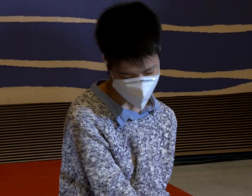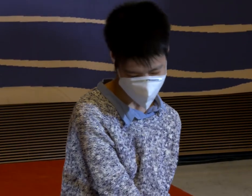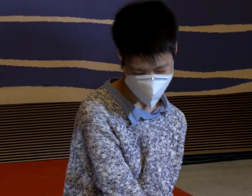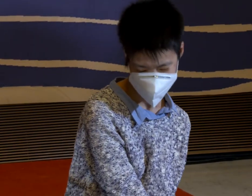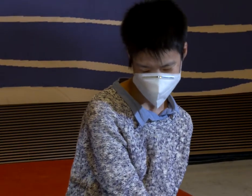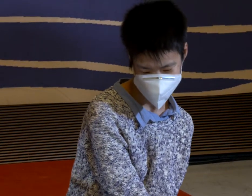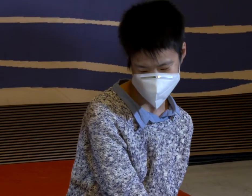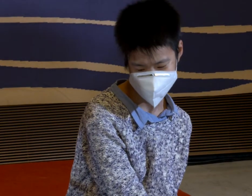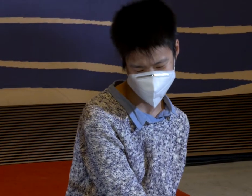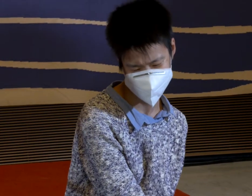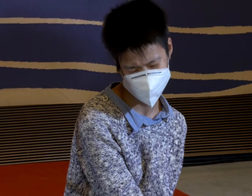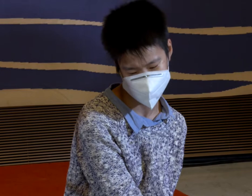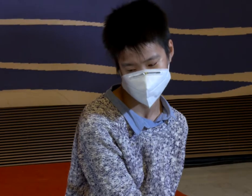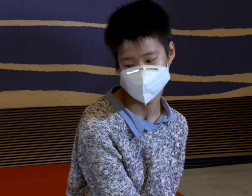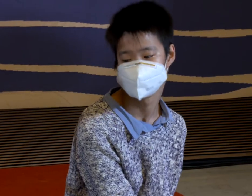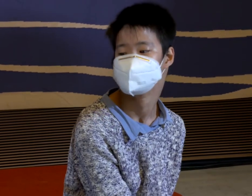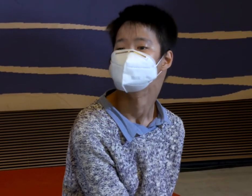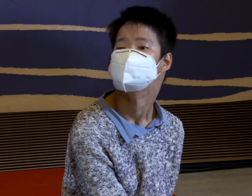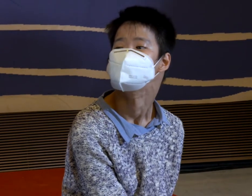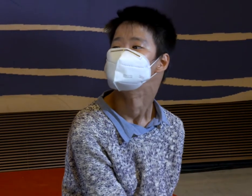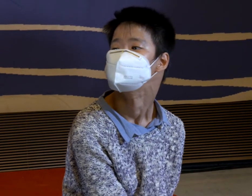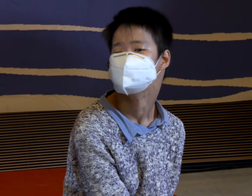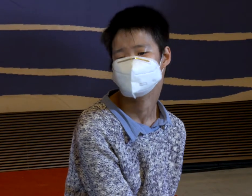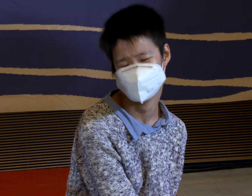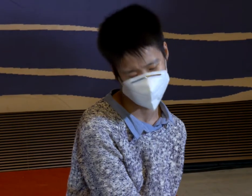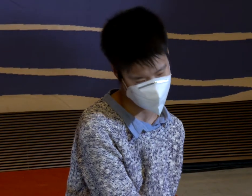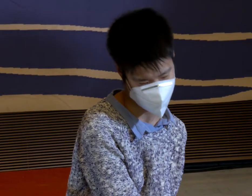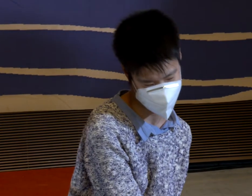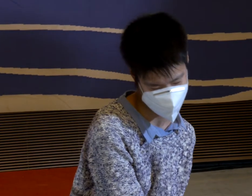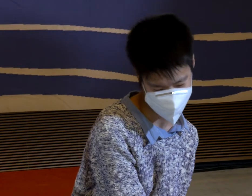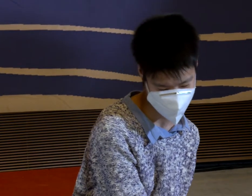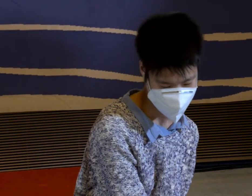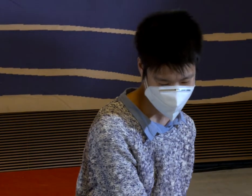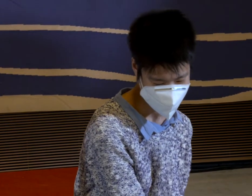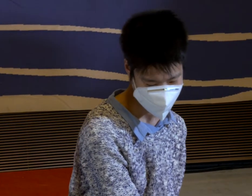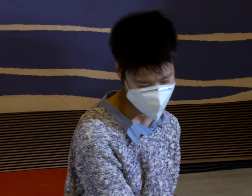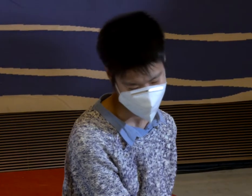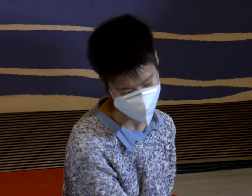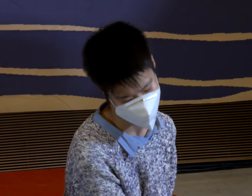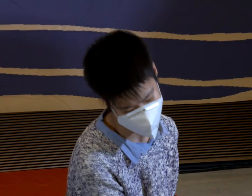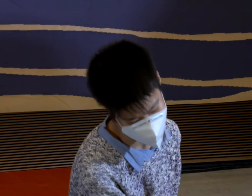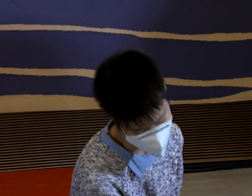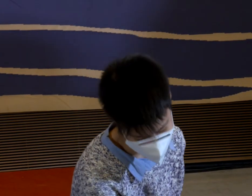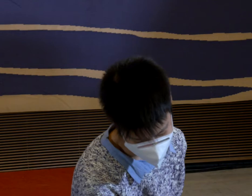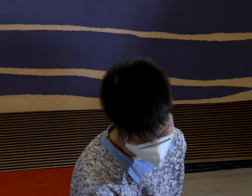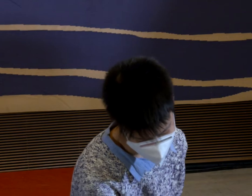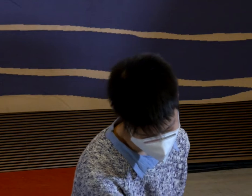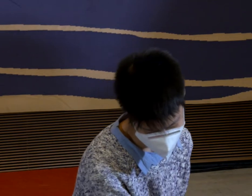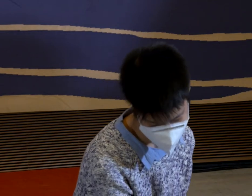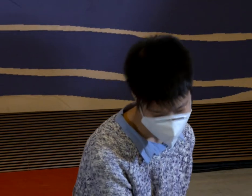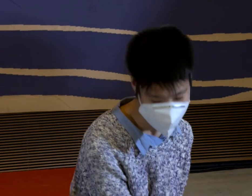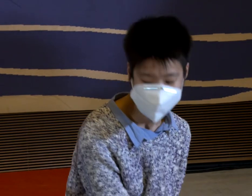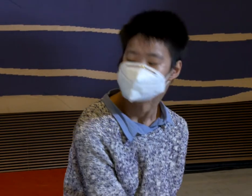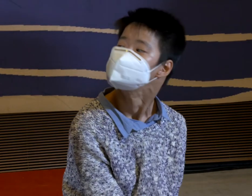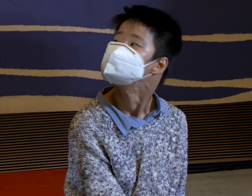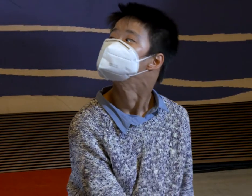pouvais habiter le premier, je pouvais au contraire m'emparer du second. J'ai compris que je pouvais réinventer mon corps, inventer mon